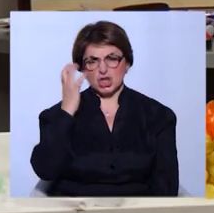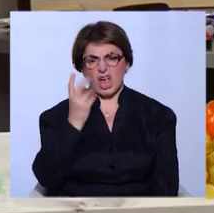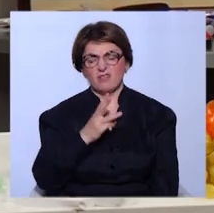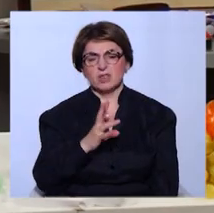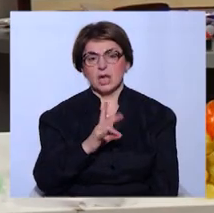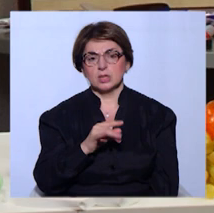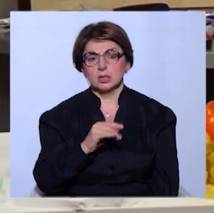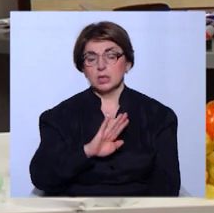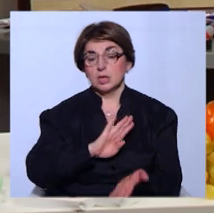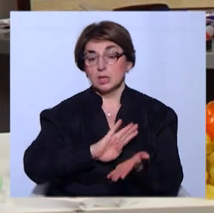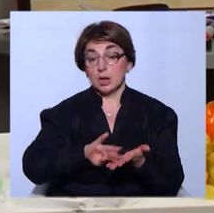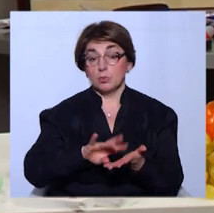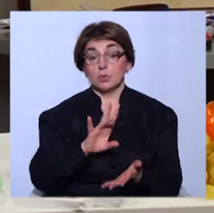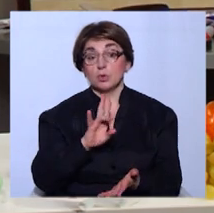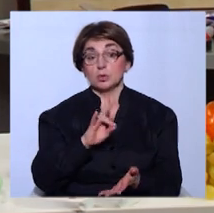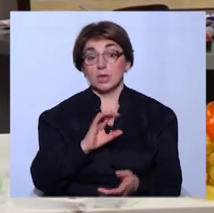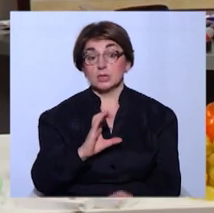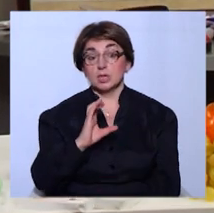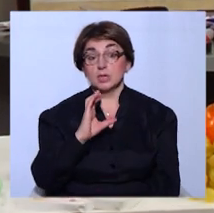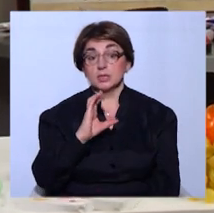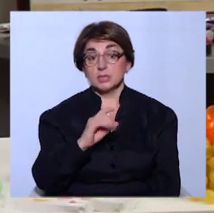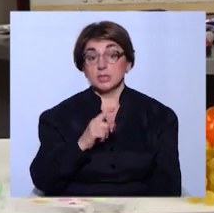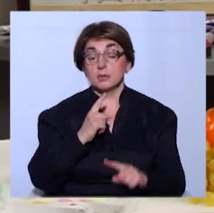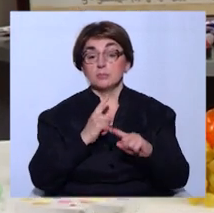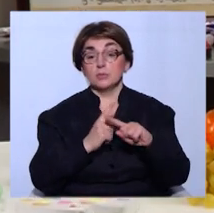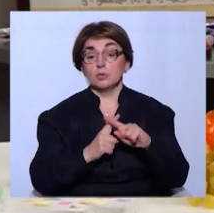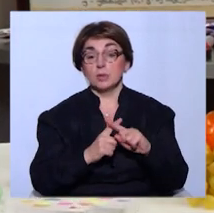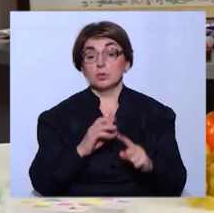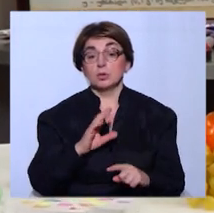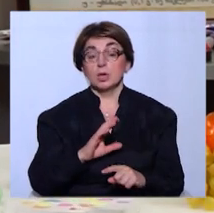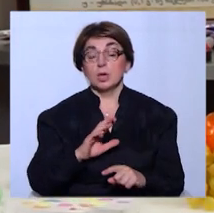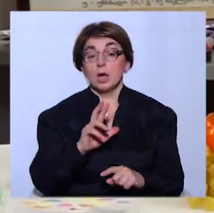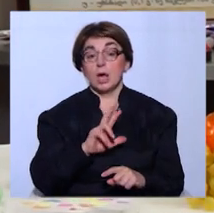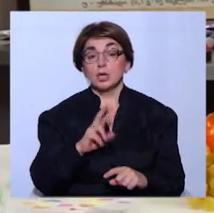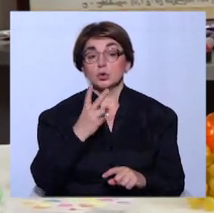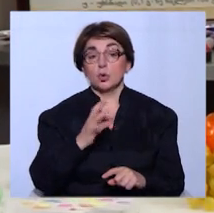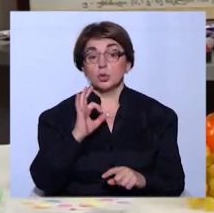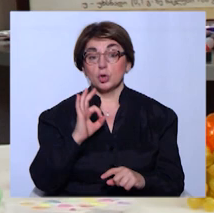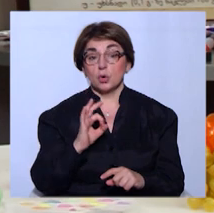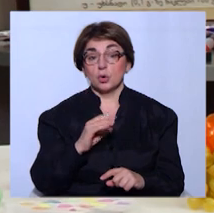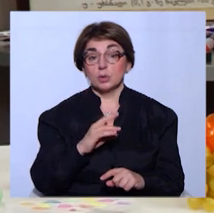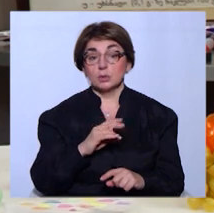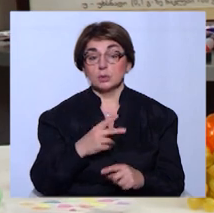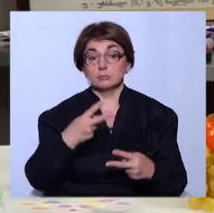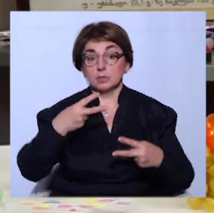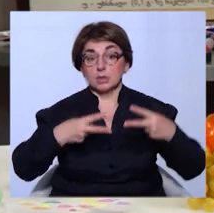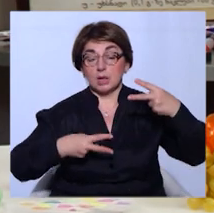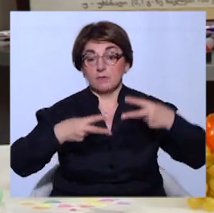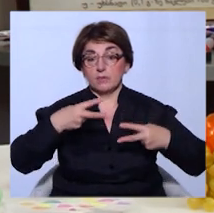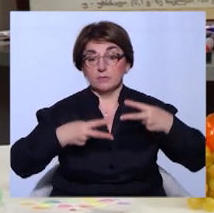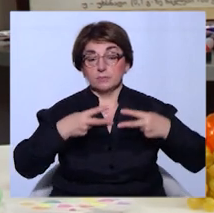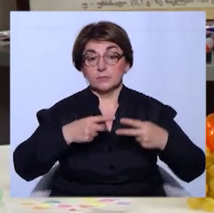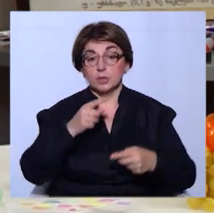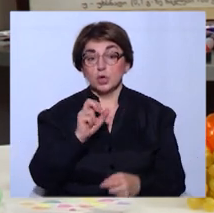შავი ფერის და წყალი. ნახშირი არის ნახშირბადის 12 ატომი და წყალთან